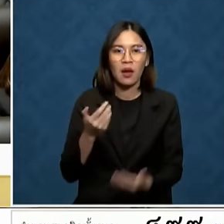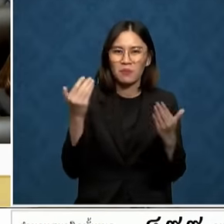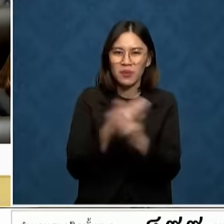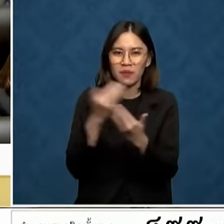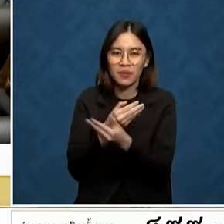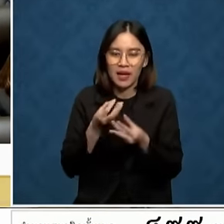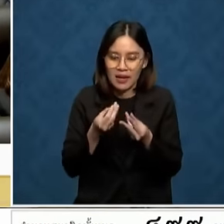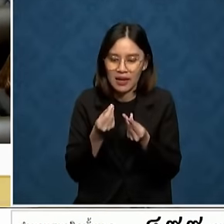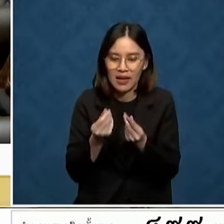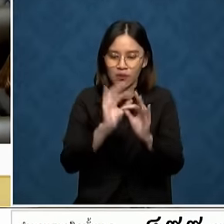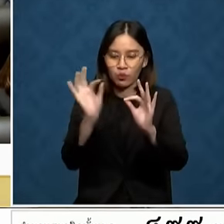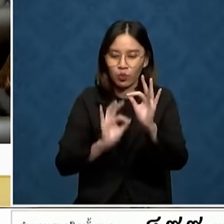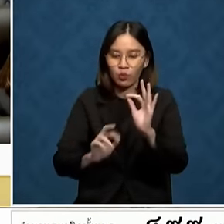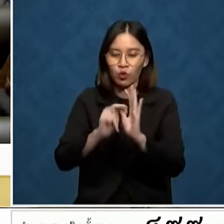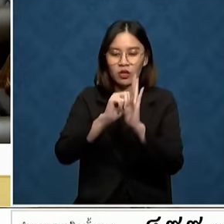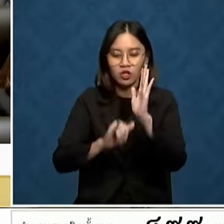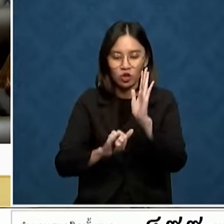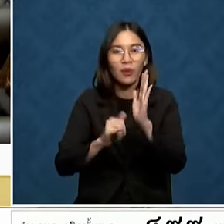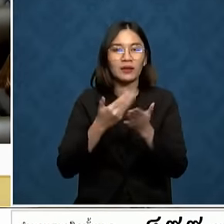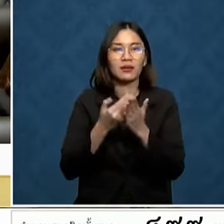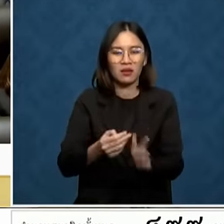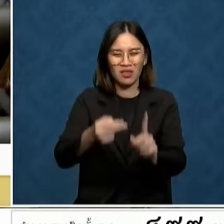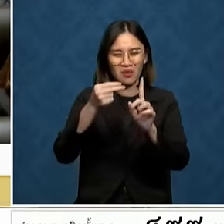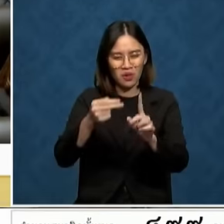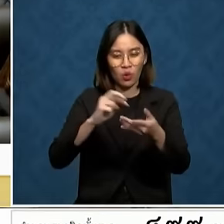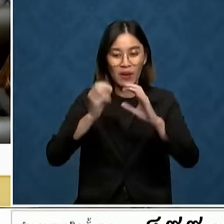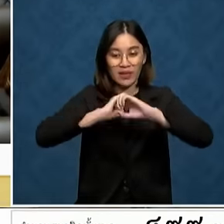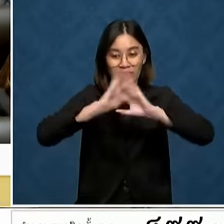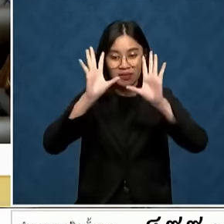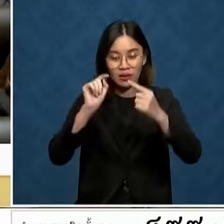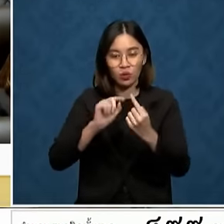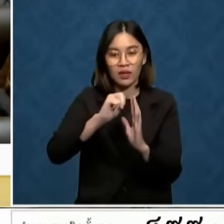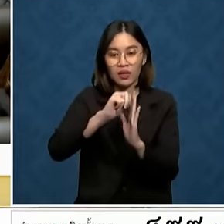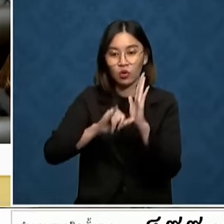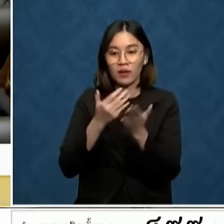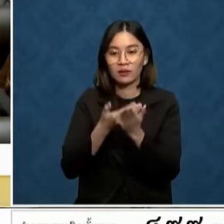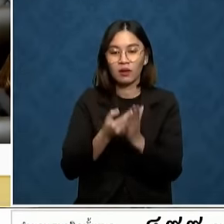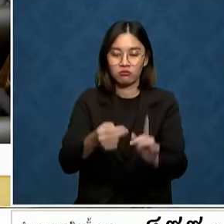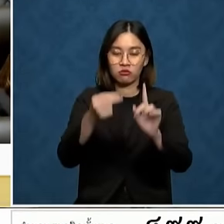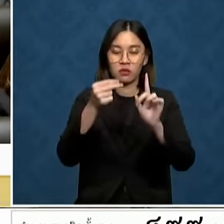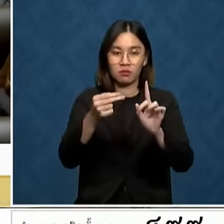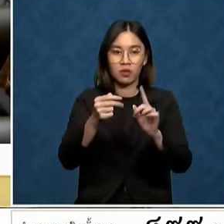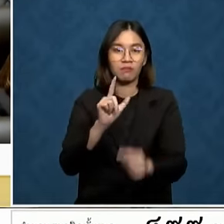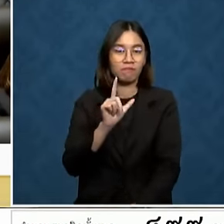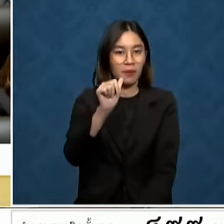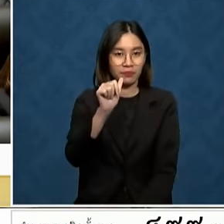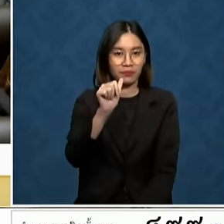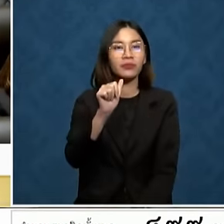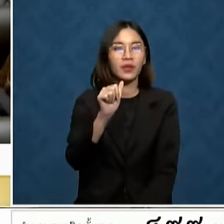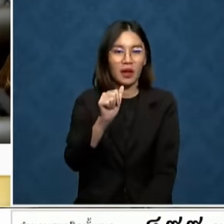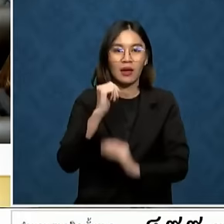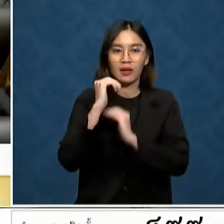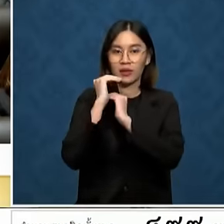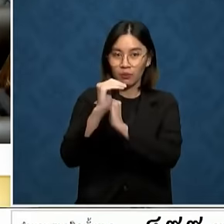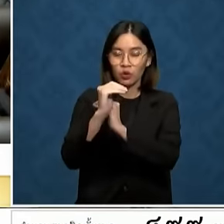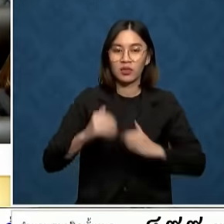ลเอีดเกี่ยวกั Node Eidor wallet นี้มย่ป๋อกย้ ไมเหนชครับวาแ้นโยบ Digital Wallet จะเป Node Eidor Subaru ม.: ที่อาจจะกำ